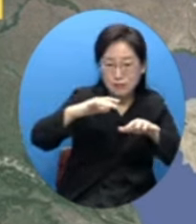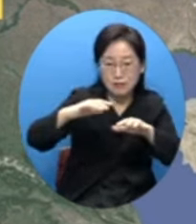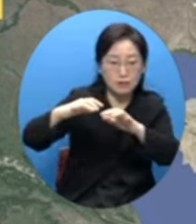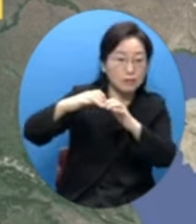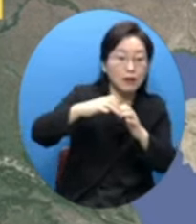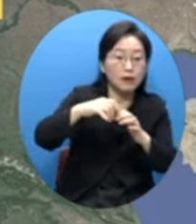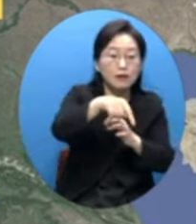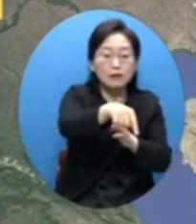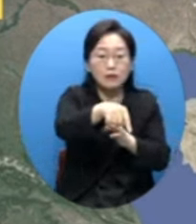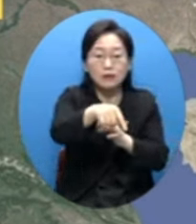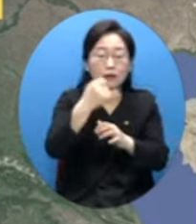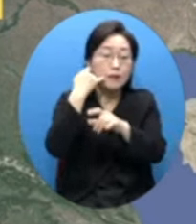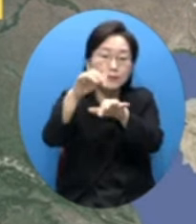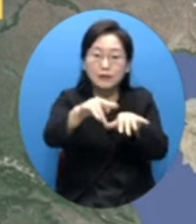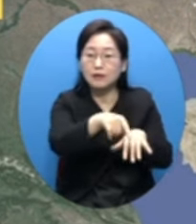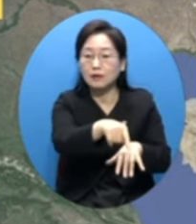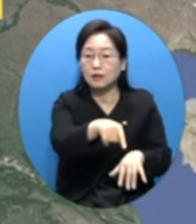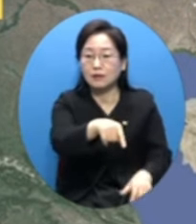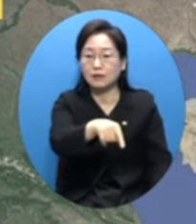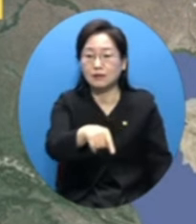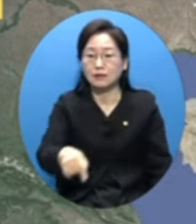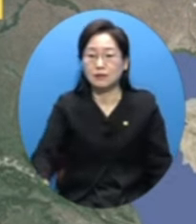뒤는 바다요.